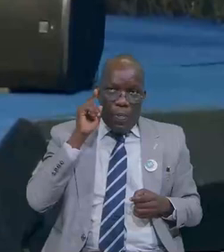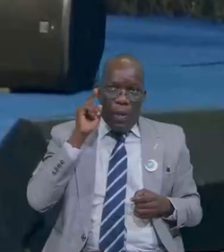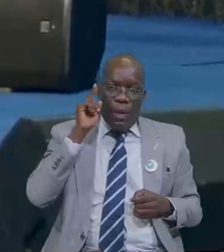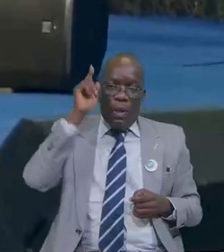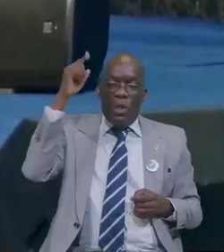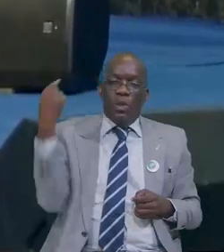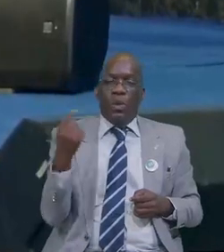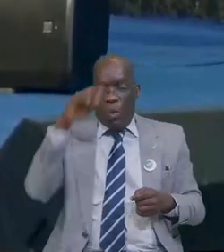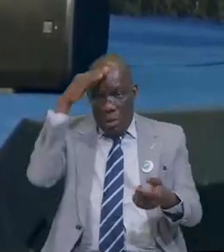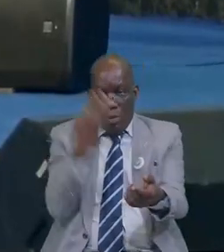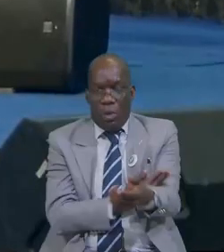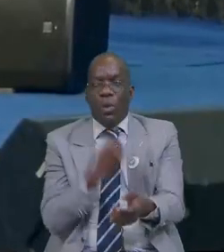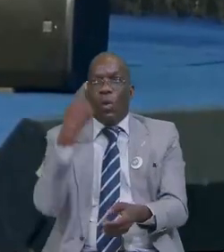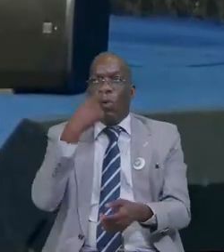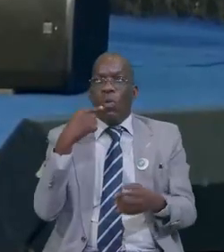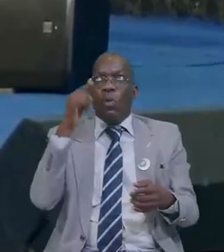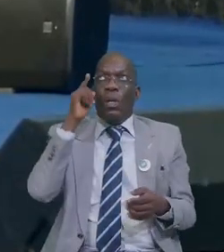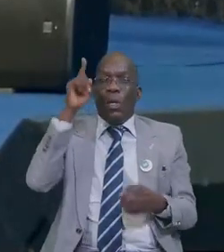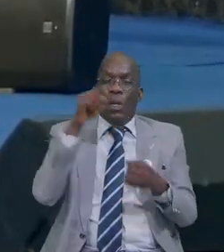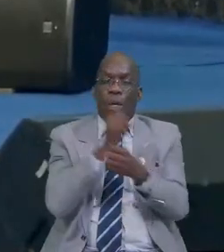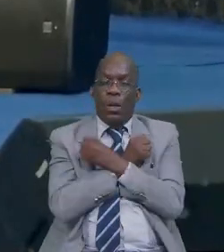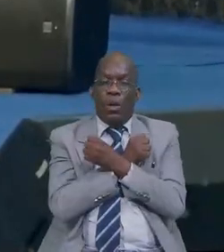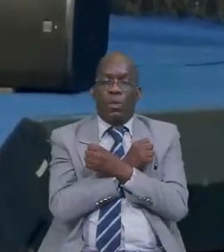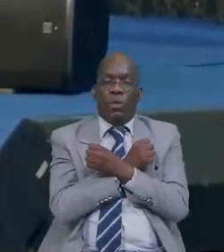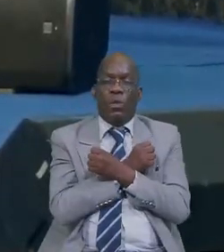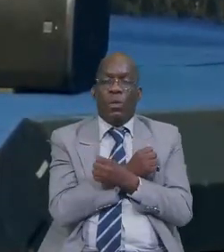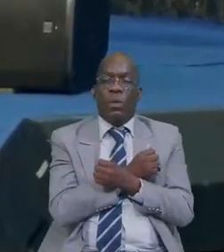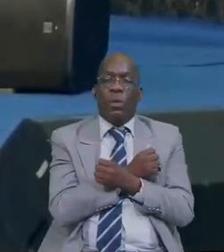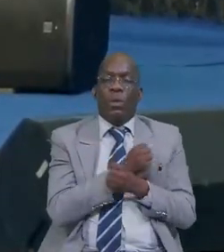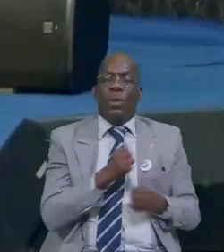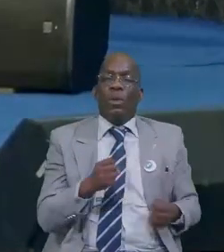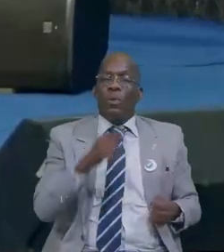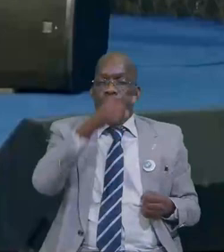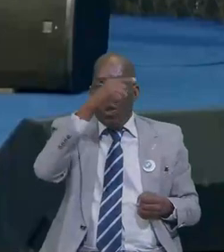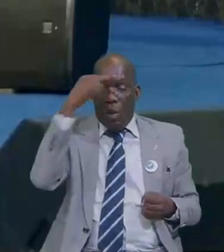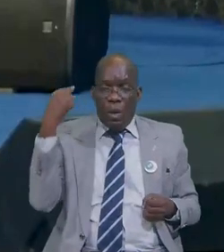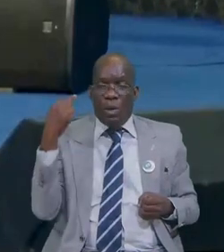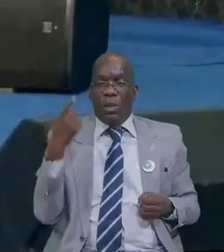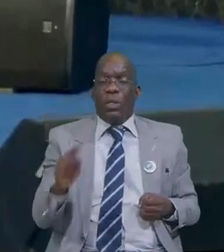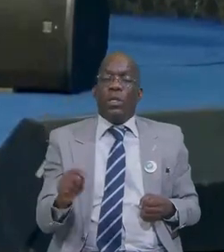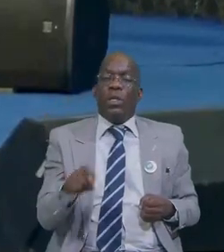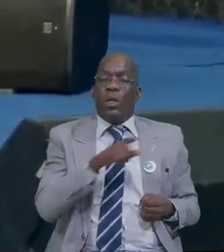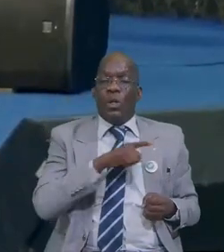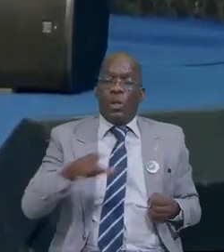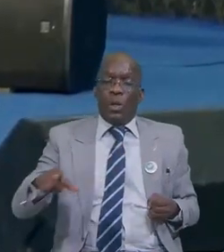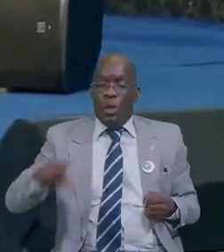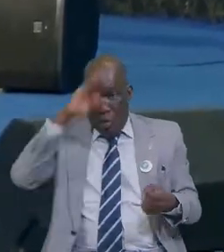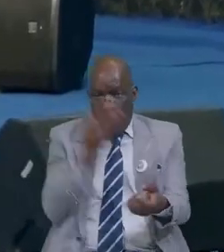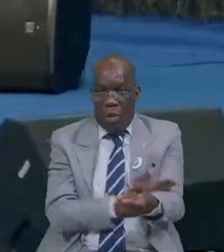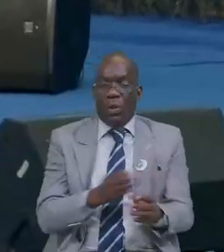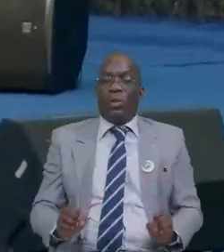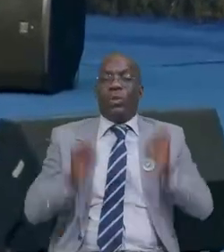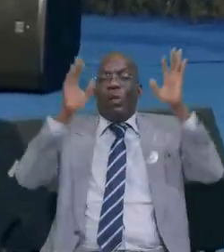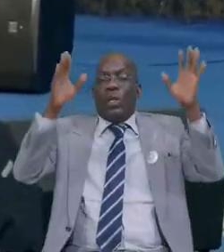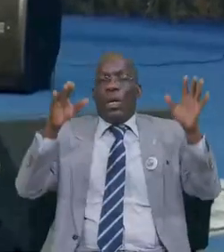unique qu'il aime très bien? Parce que le Fils, volontairement, et il